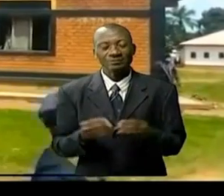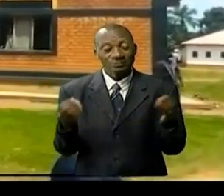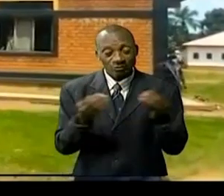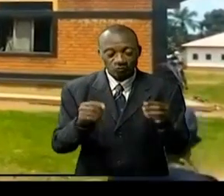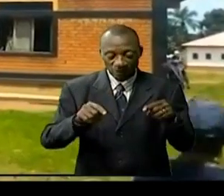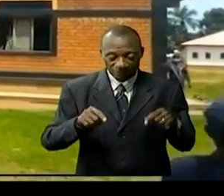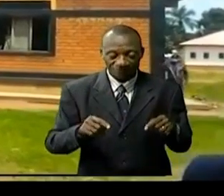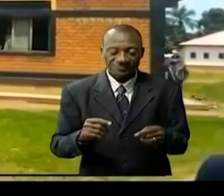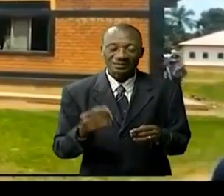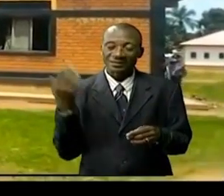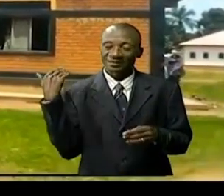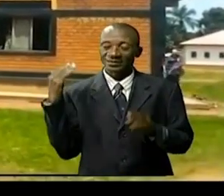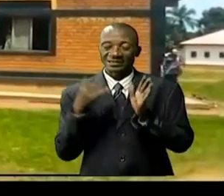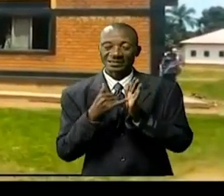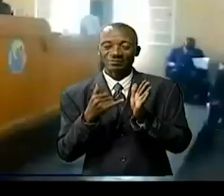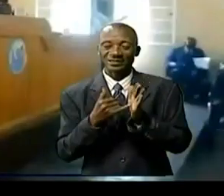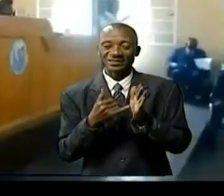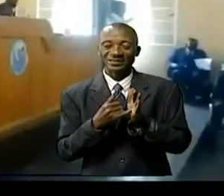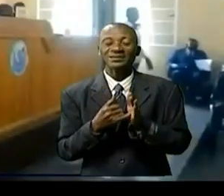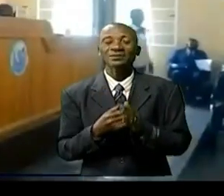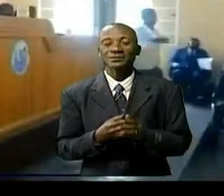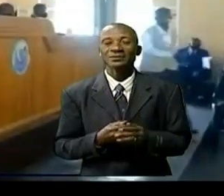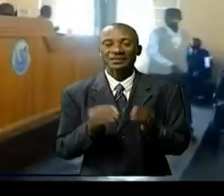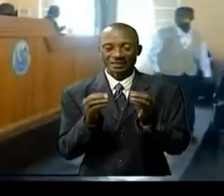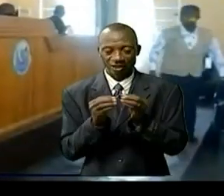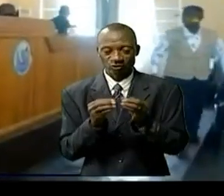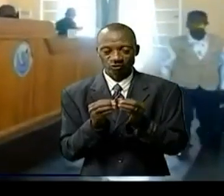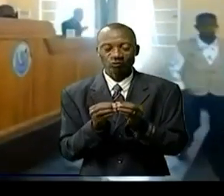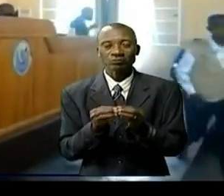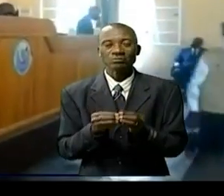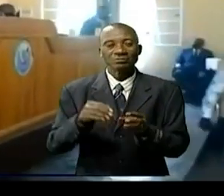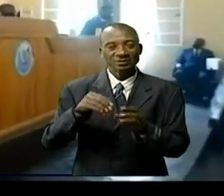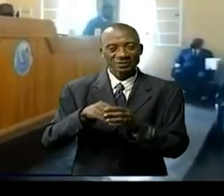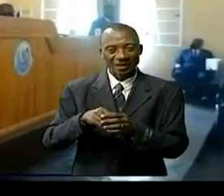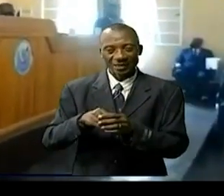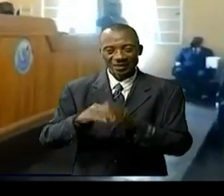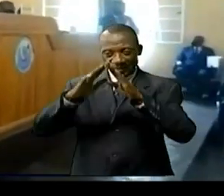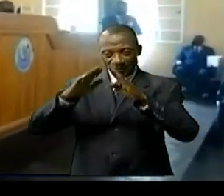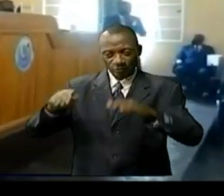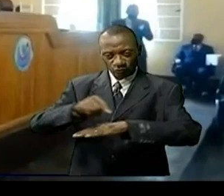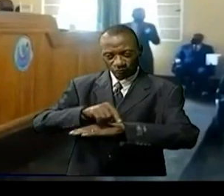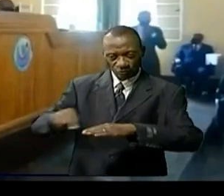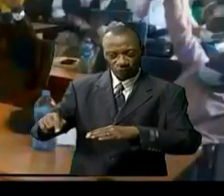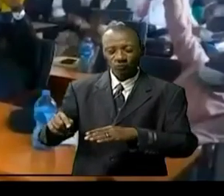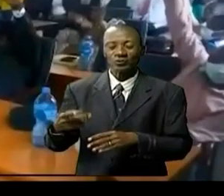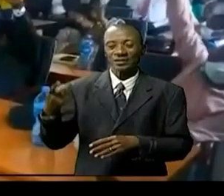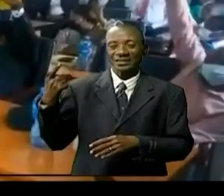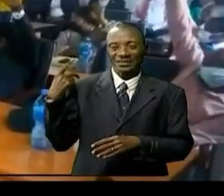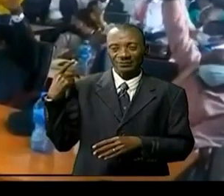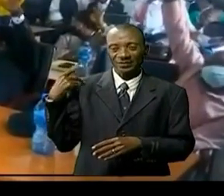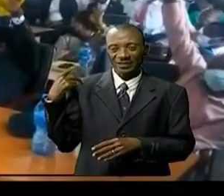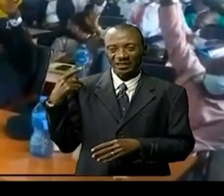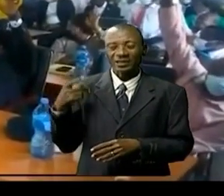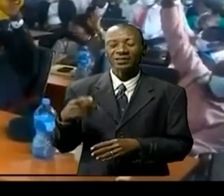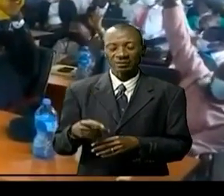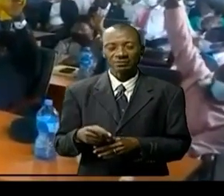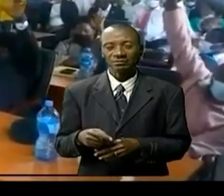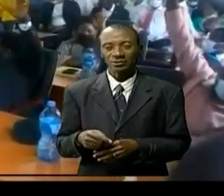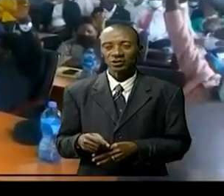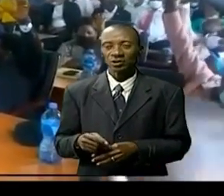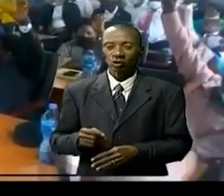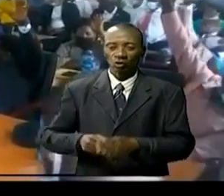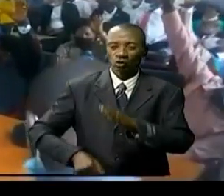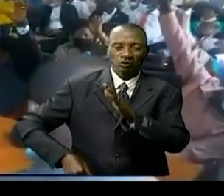6 novembre 2000 21 dans les temples de la démocratie de le moment les honorables députés provinciaux ont rejeté la motion de défiance